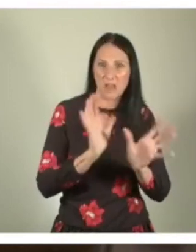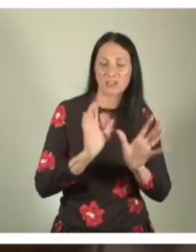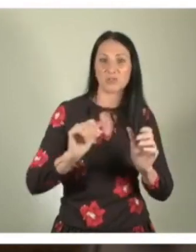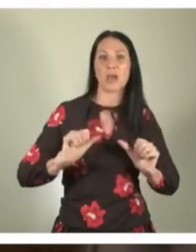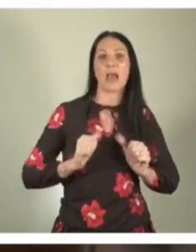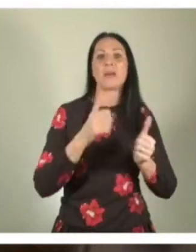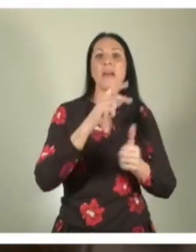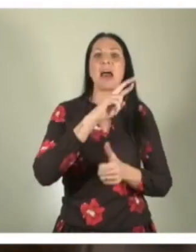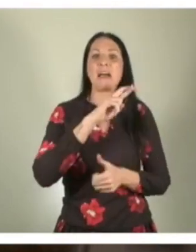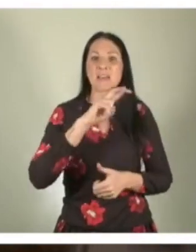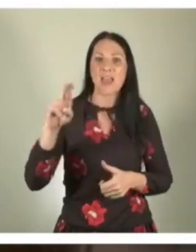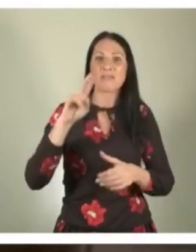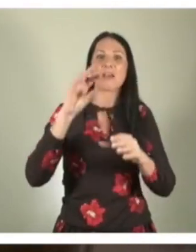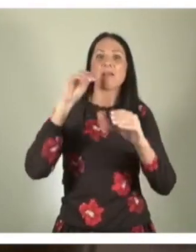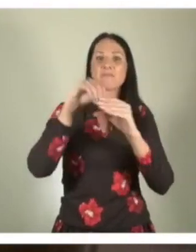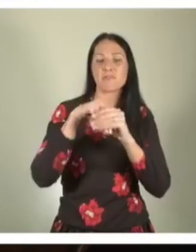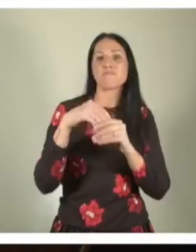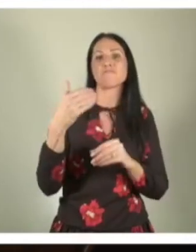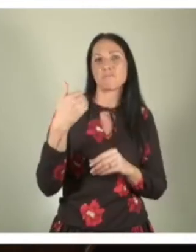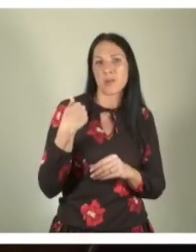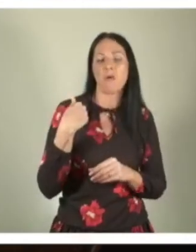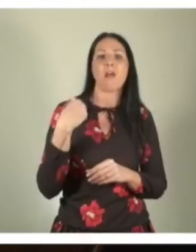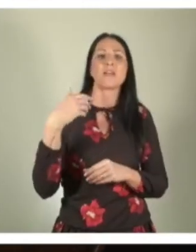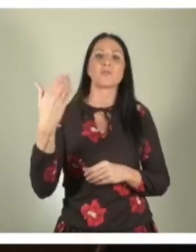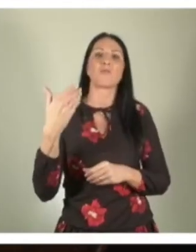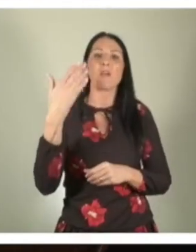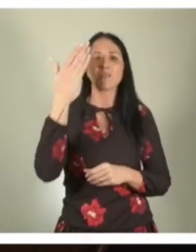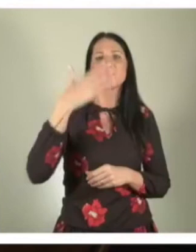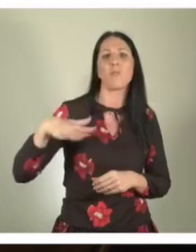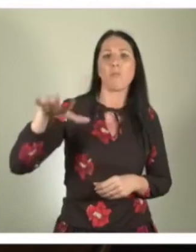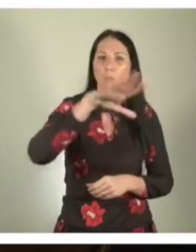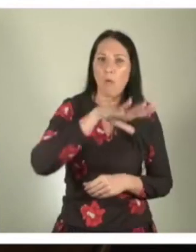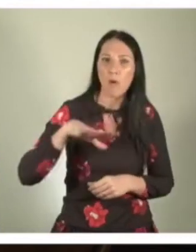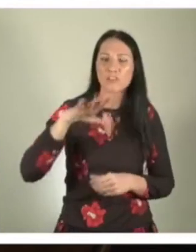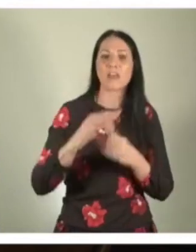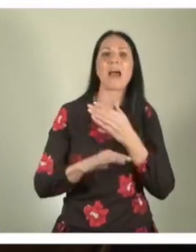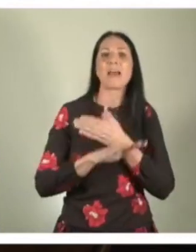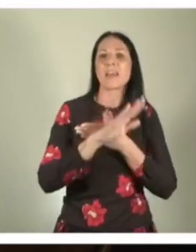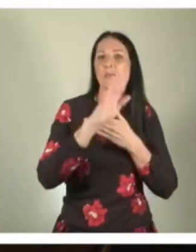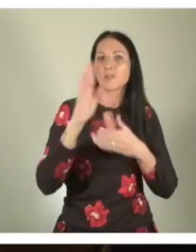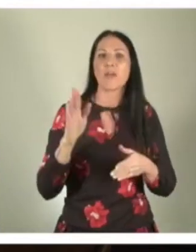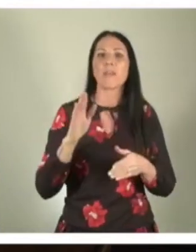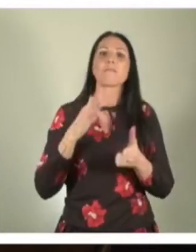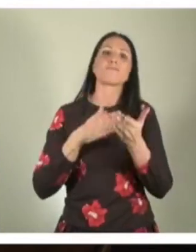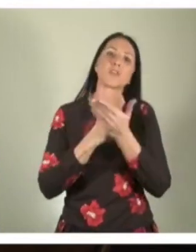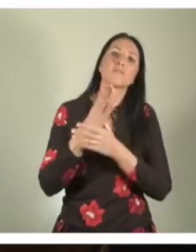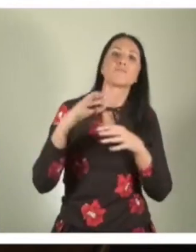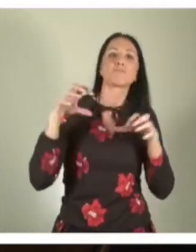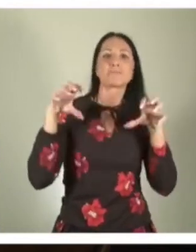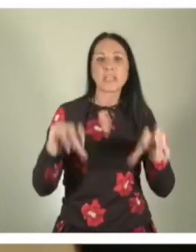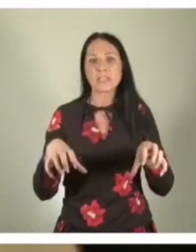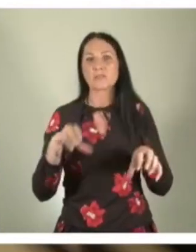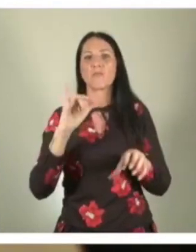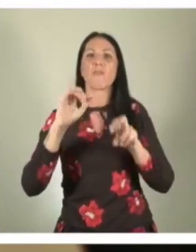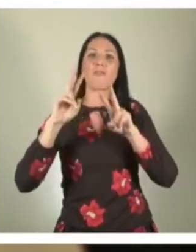Radzie znalazła się również strona społeczna reprezentowana chociażby przez prezesów czy przedstawicieli